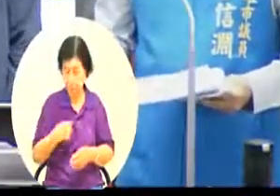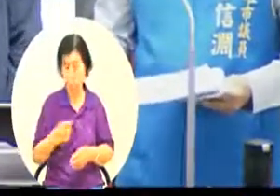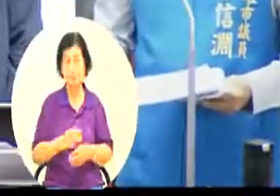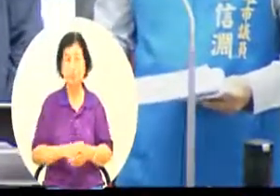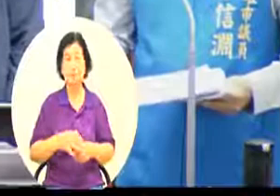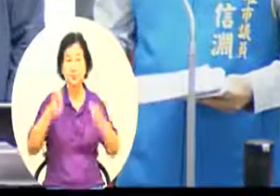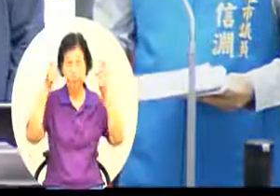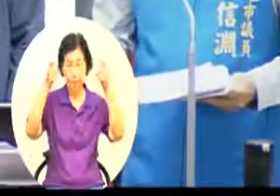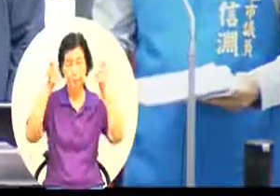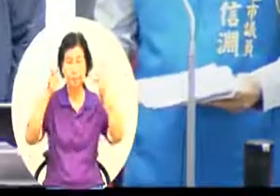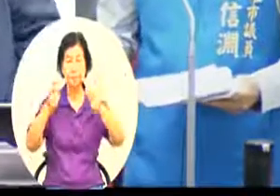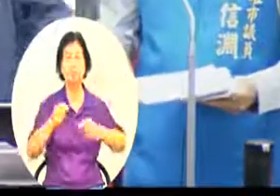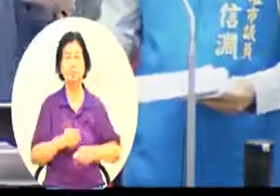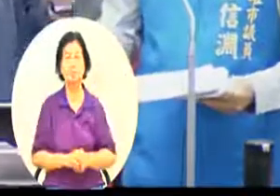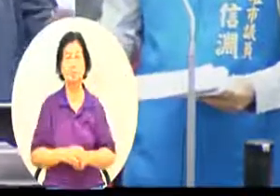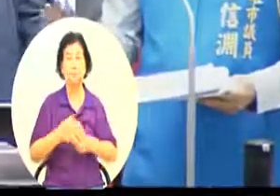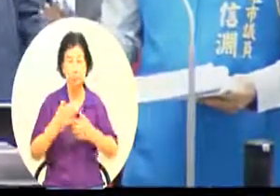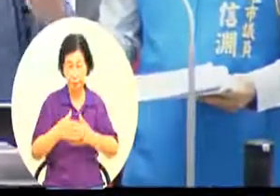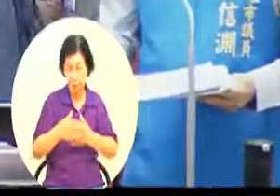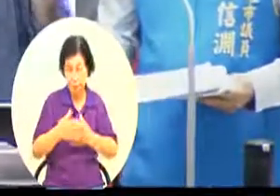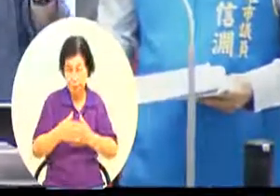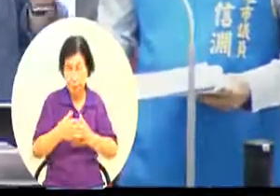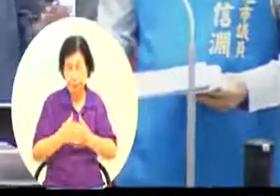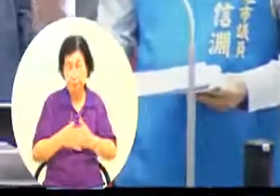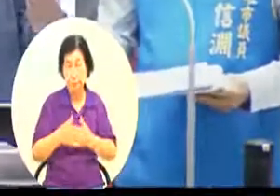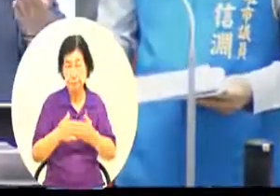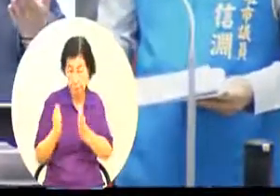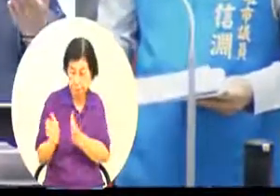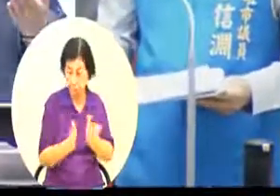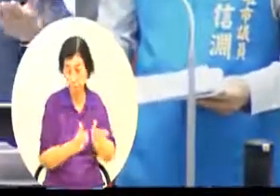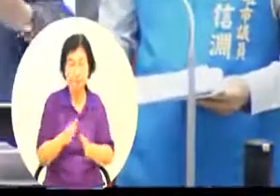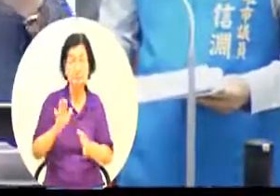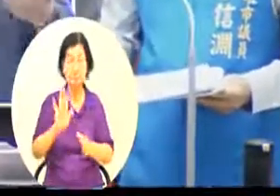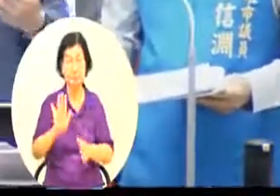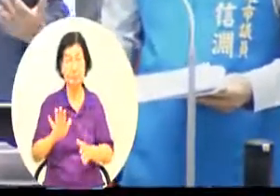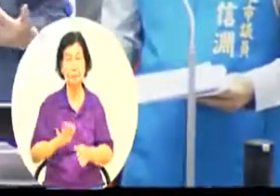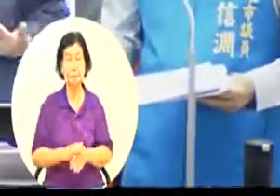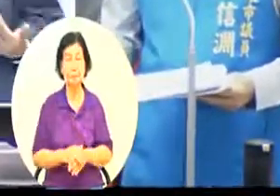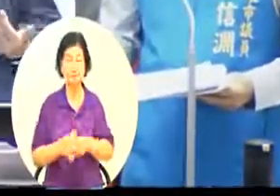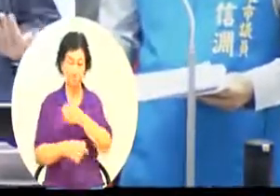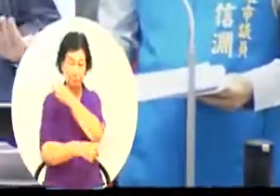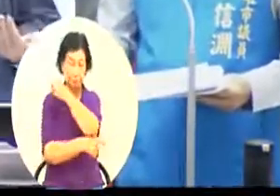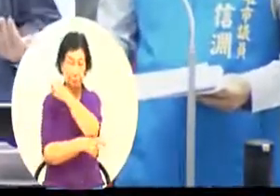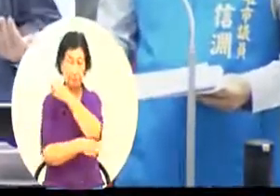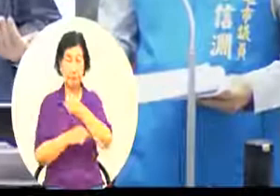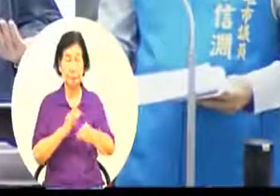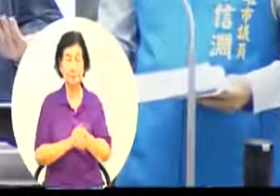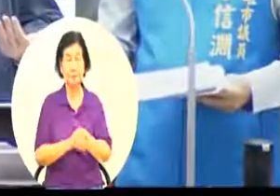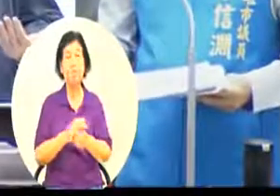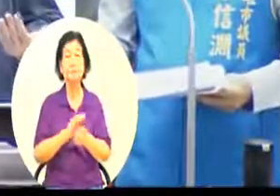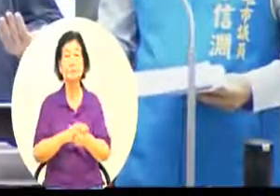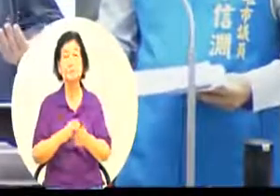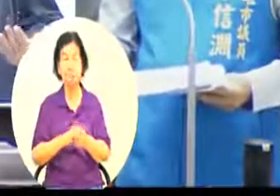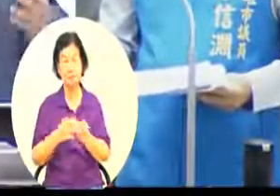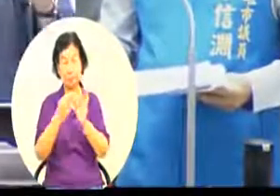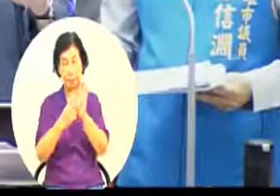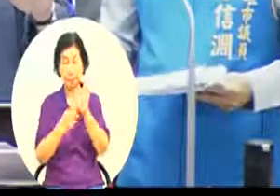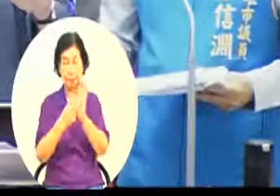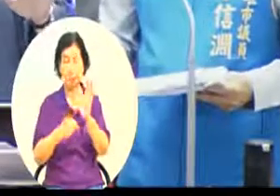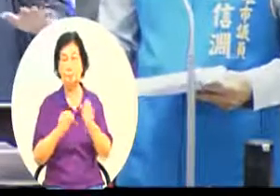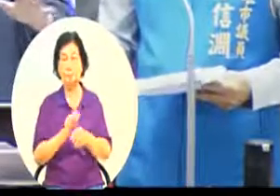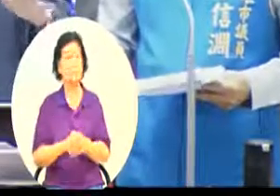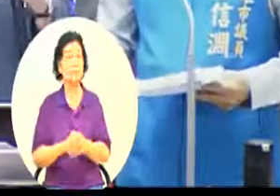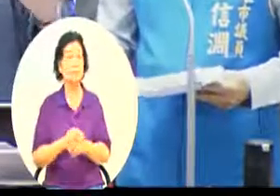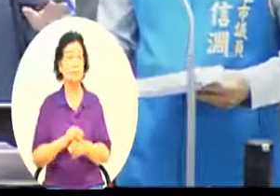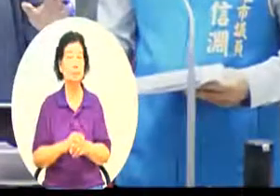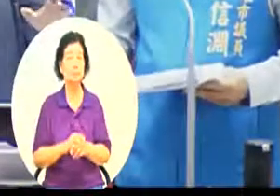个必要的准备。我是用安尼，因为最后这个说明是，我不应该直接说明，这个说